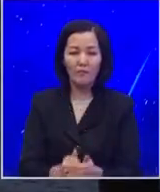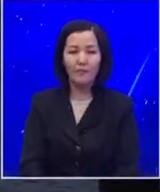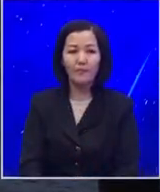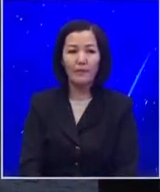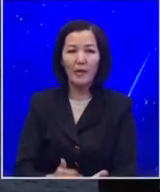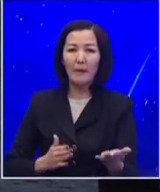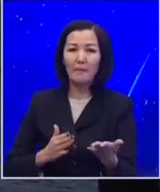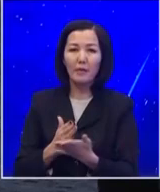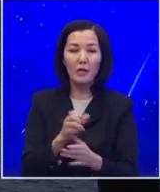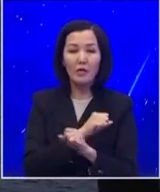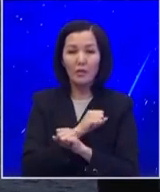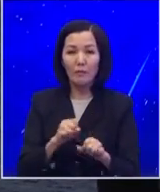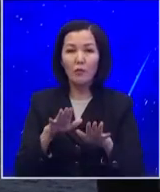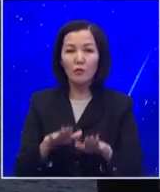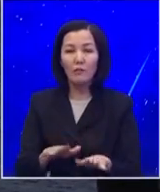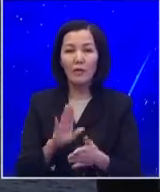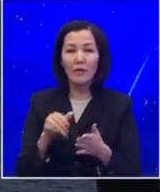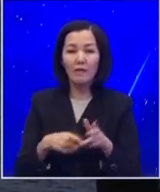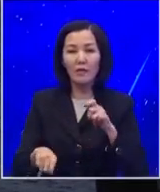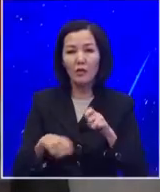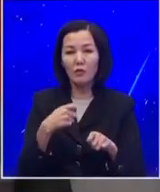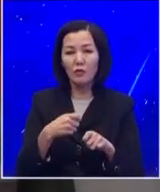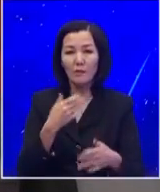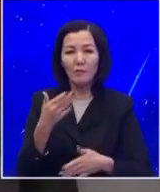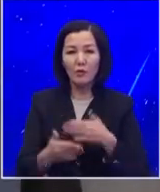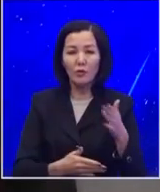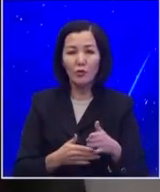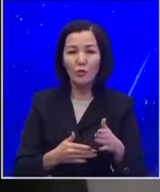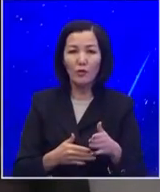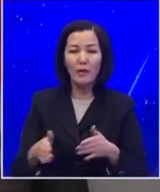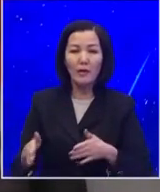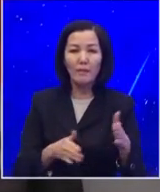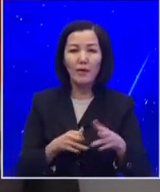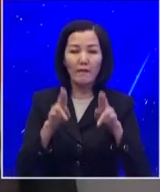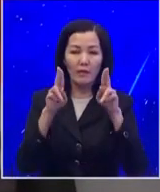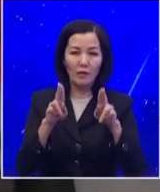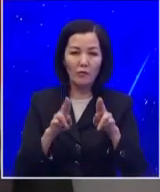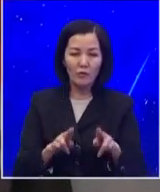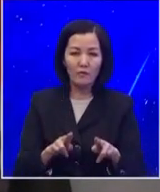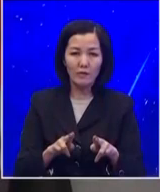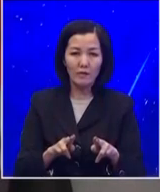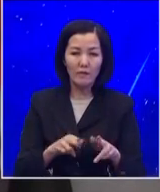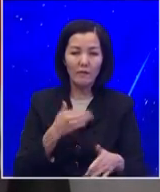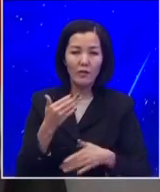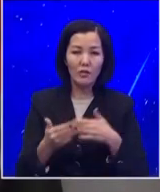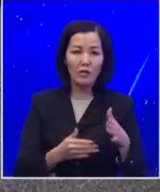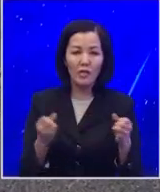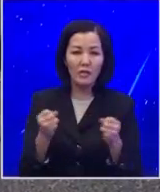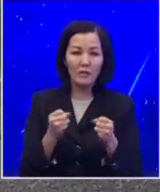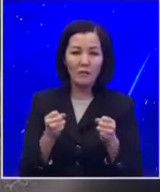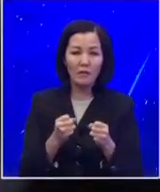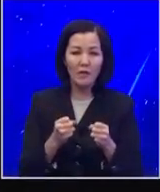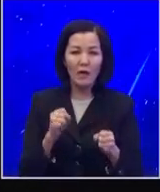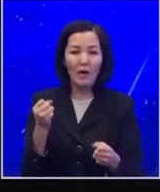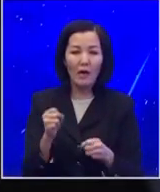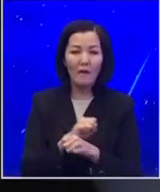Переход улицы в неположенном месте – главное нарушение пешеходами правил дорожного движения. Особую опасность она обретает в зимний период, когда